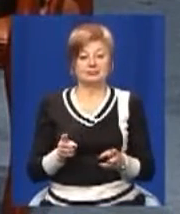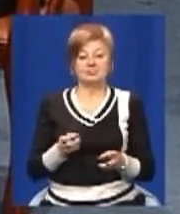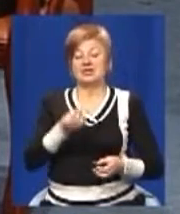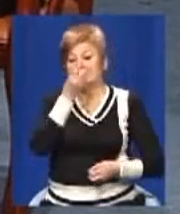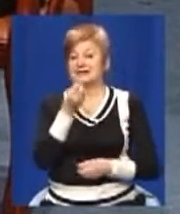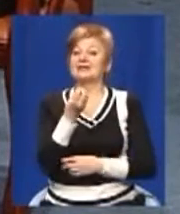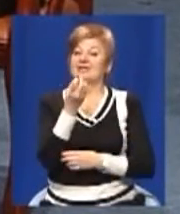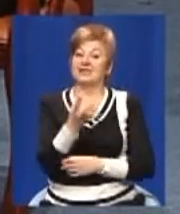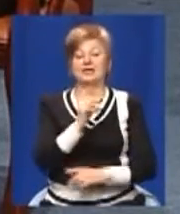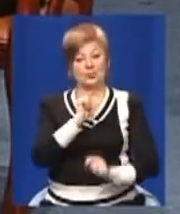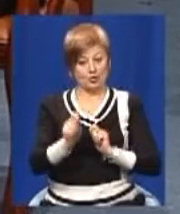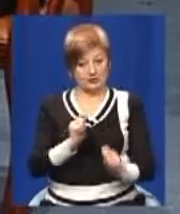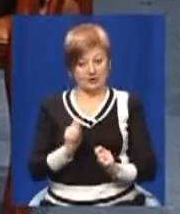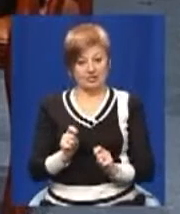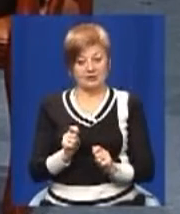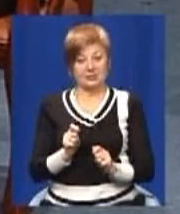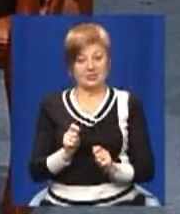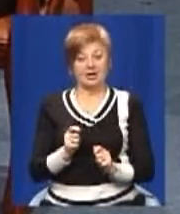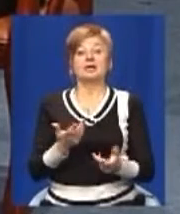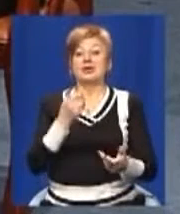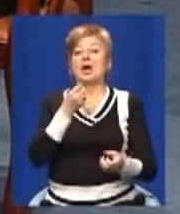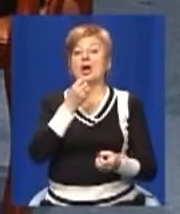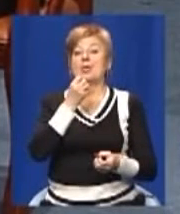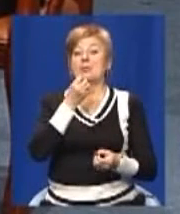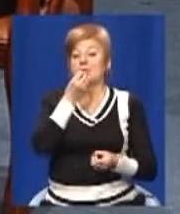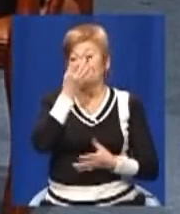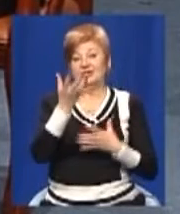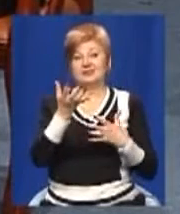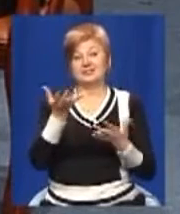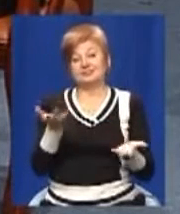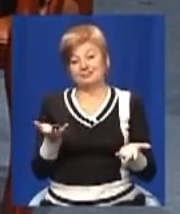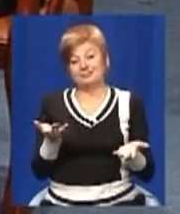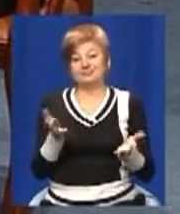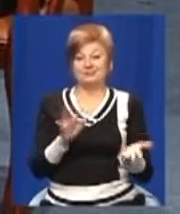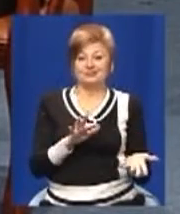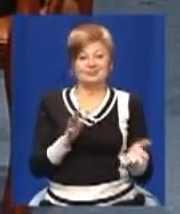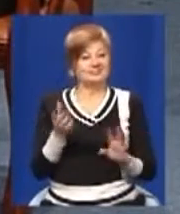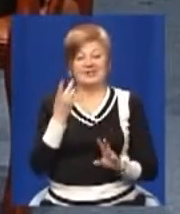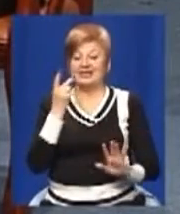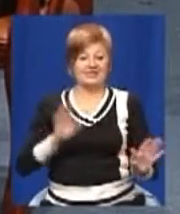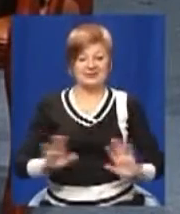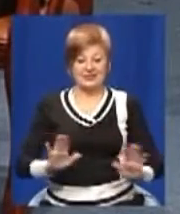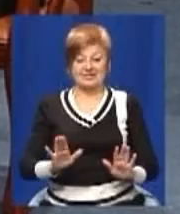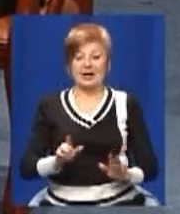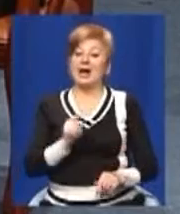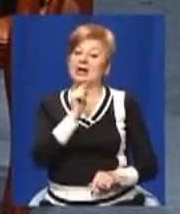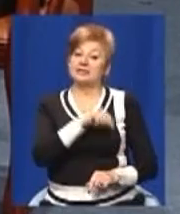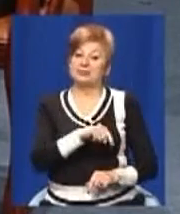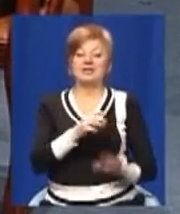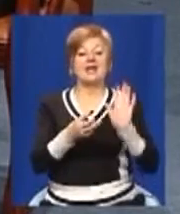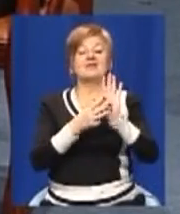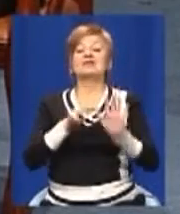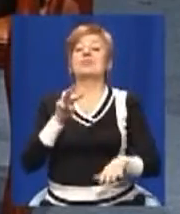Квіти дарить, подарунки? Подарунки дарить, а квіти нам теж дарить. А тобі? На